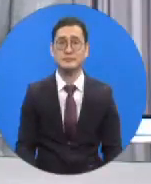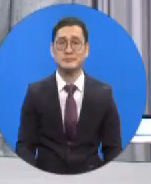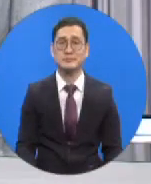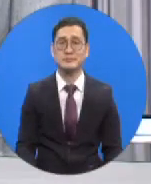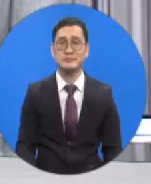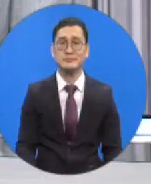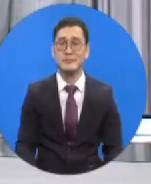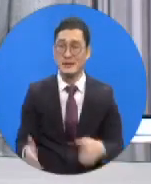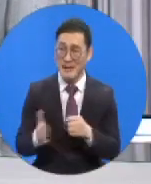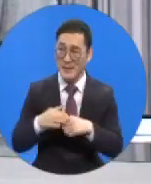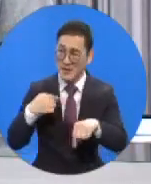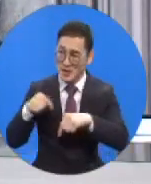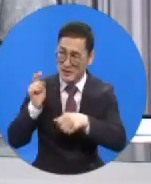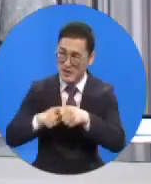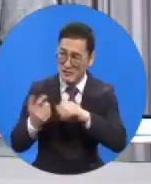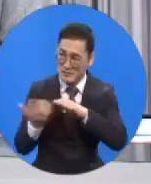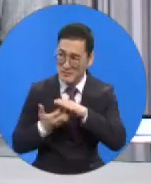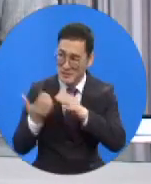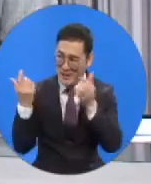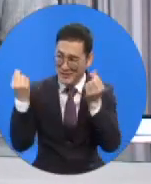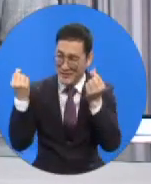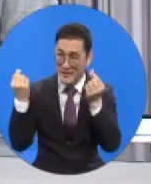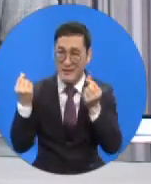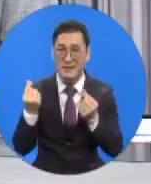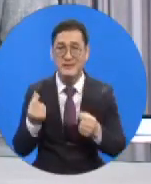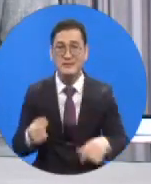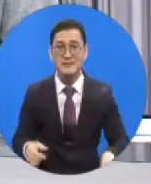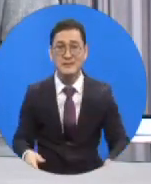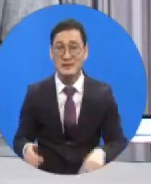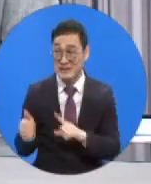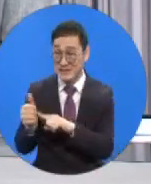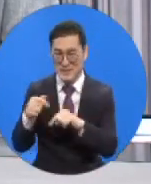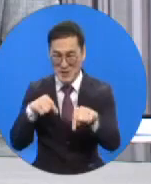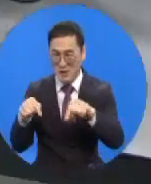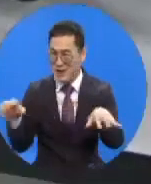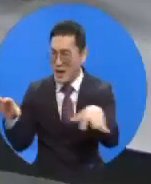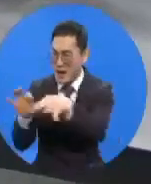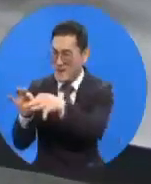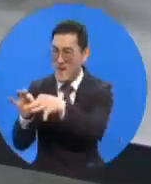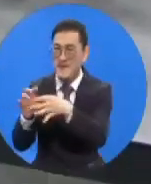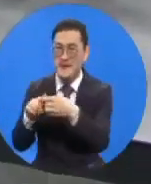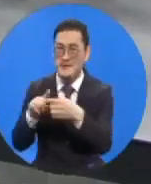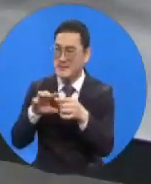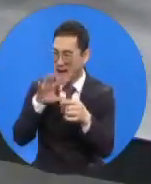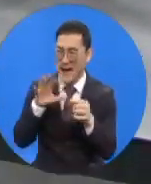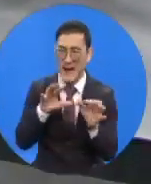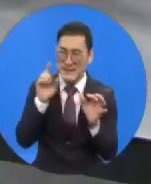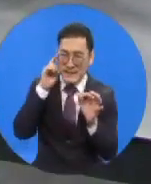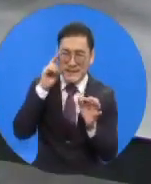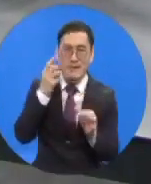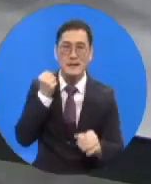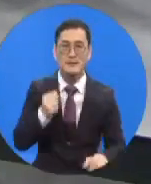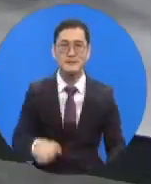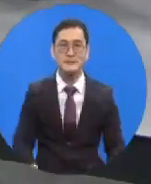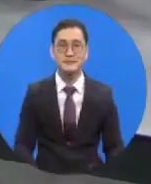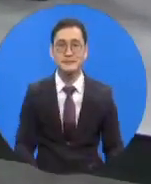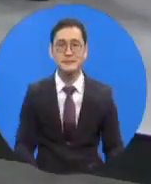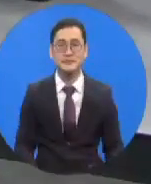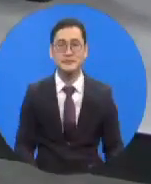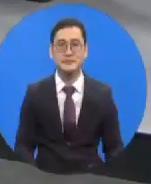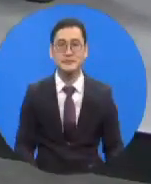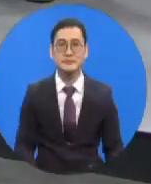윤석열 검찰총장과 지금 정치 상황을 뗄래야 뗄 수가 없는 상황이 된 것 같아요. 네. 최근에 여론조사를 봤더니 윤석열